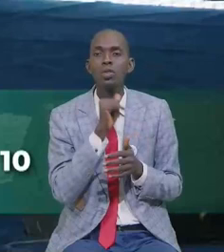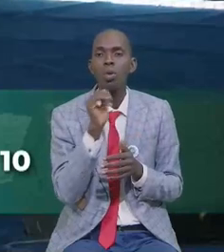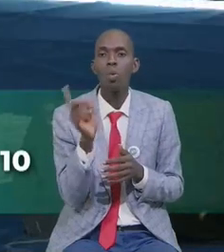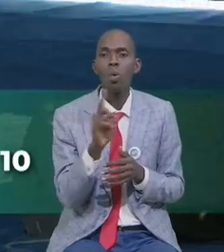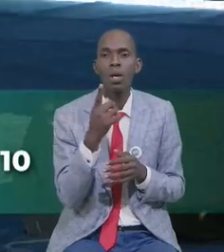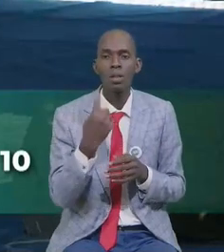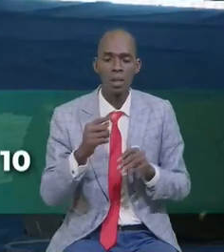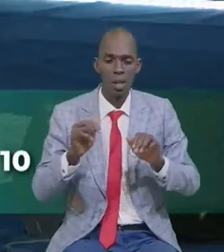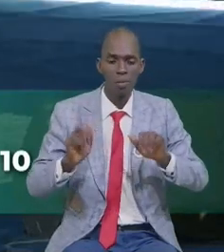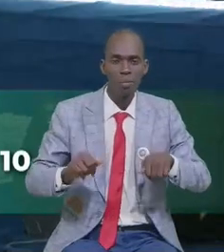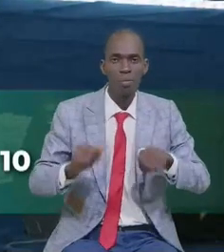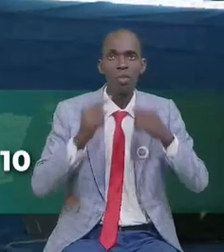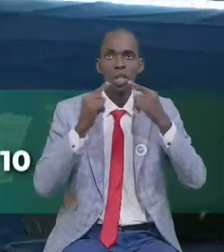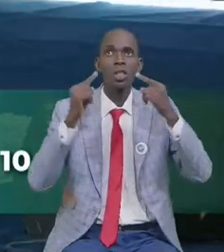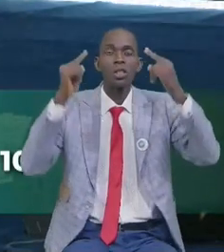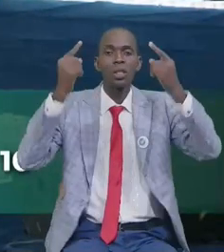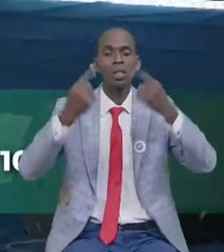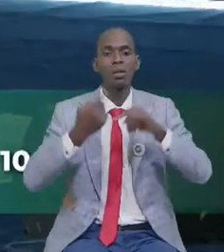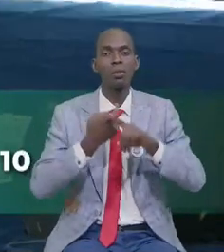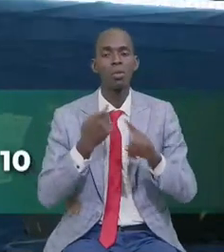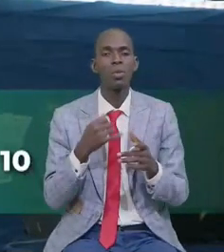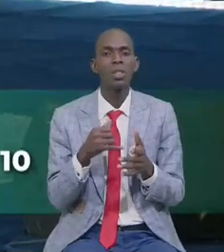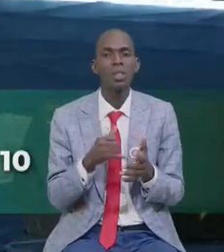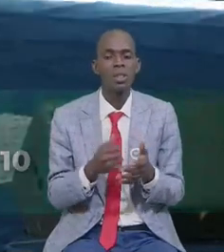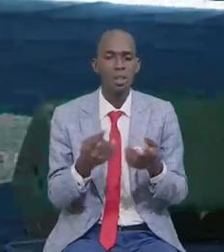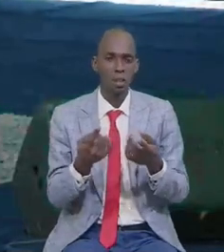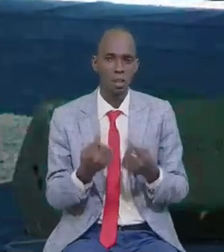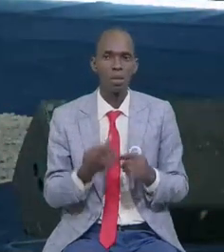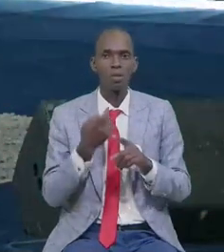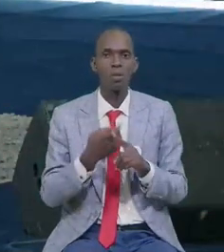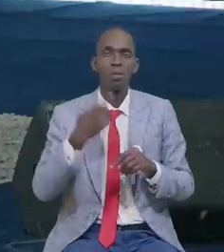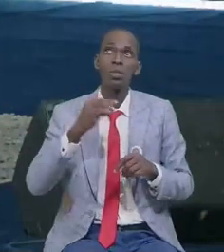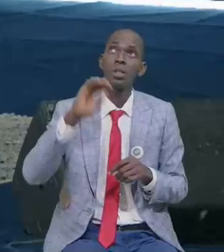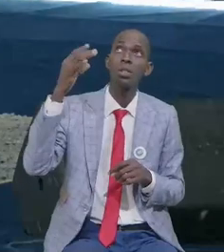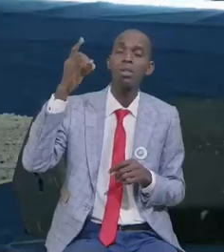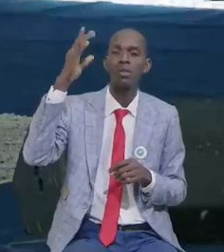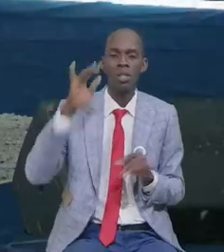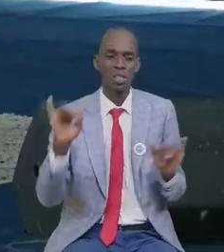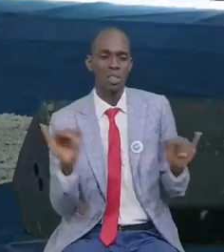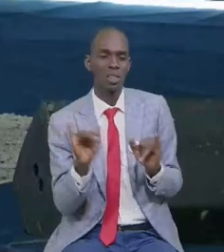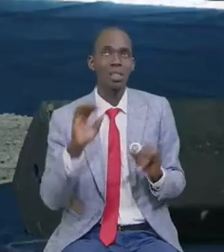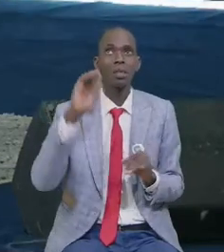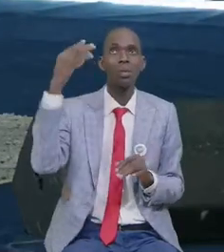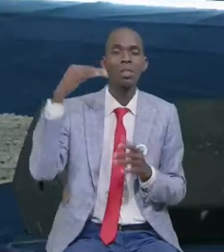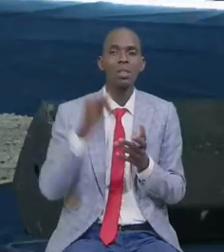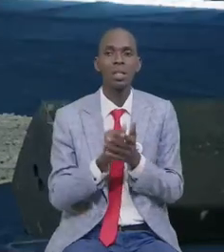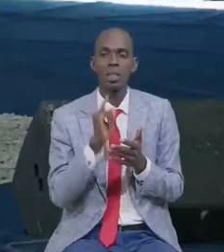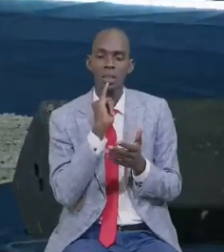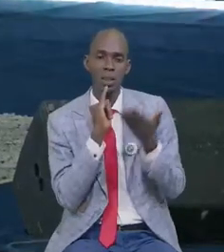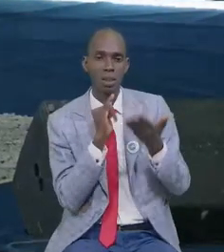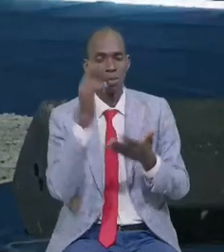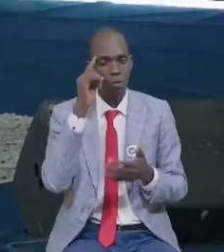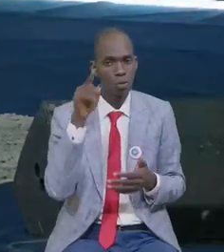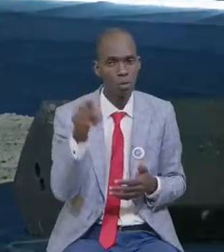le succès, ce n'est pas de là que ça vient, cela vient de la grâce de Dieu, la même grâce qui est disponible pour toi et disponible